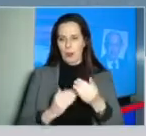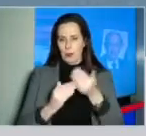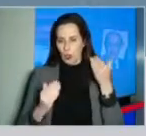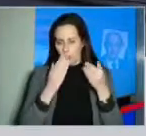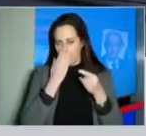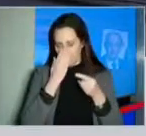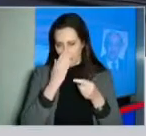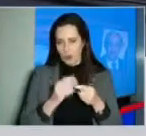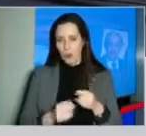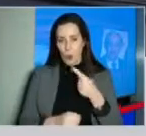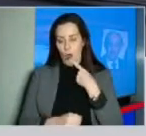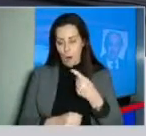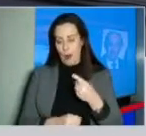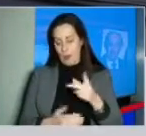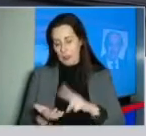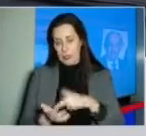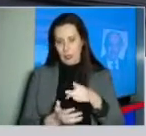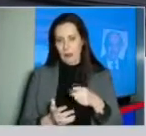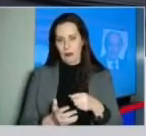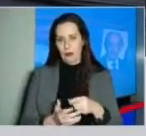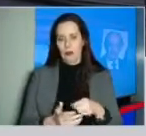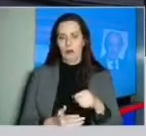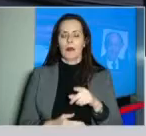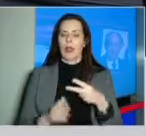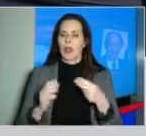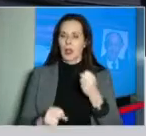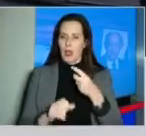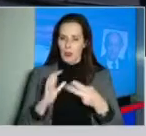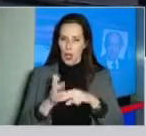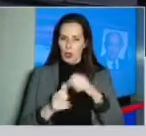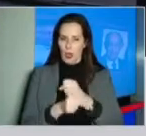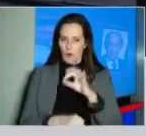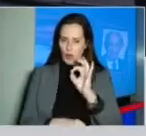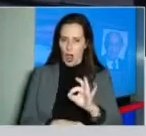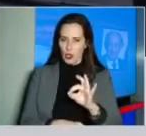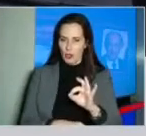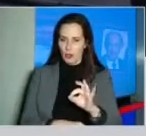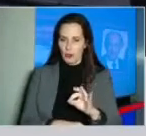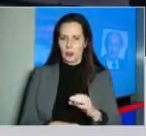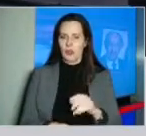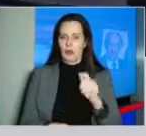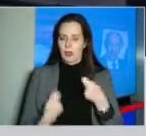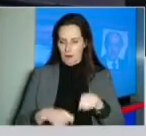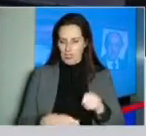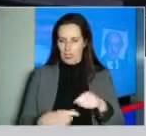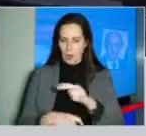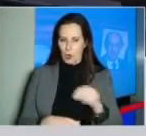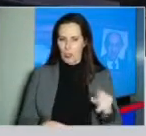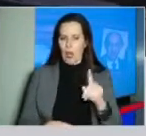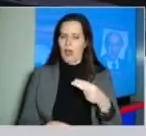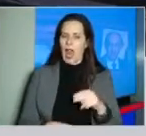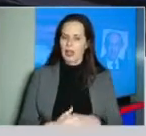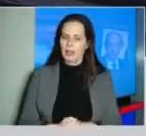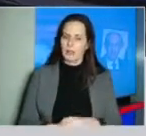קודם כל הזכיר בצדק בריק את העבודה שלך כמחוקקת בנושא הזה, אבל